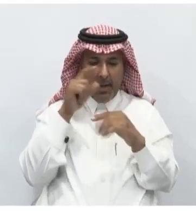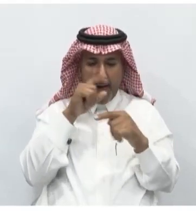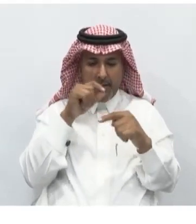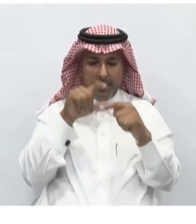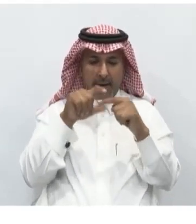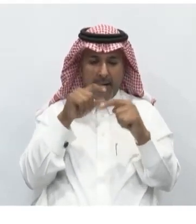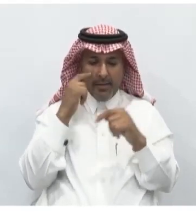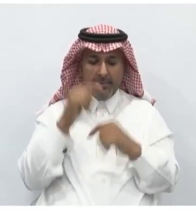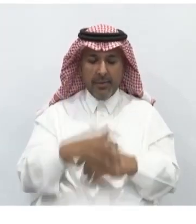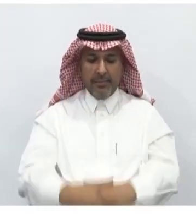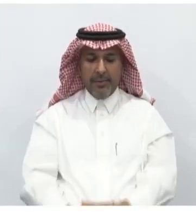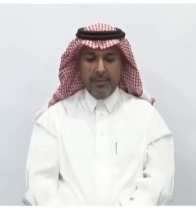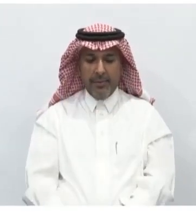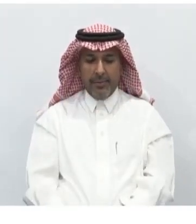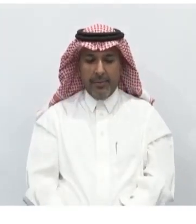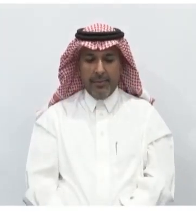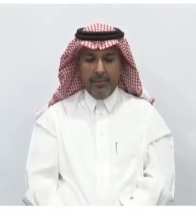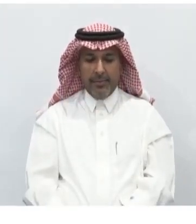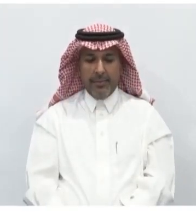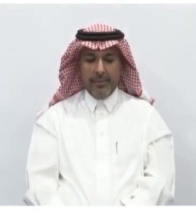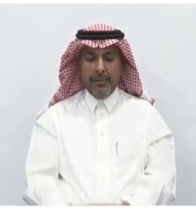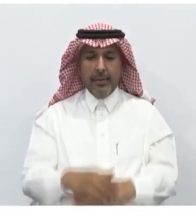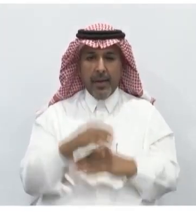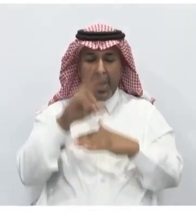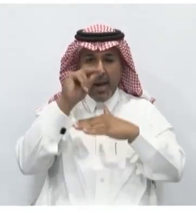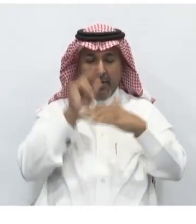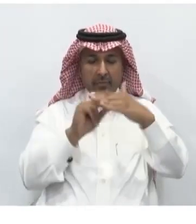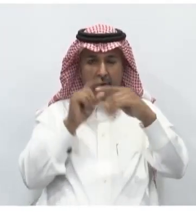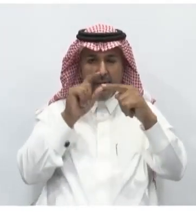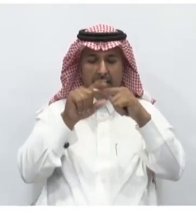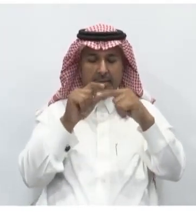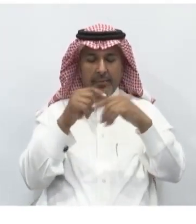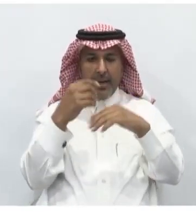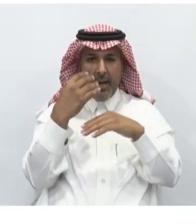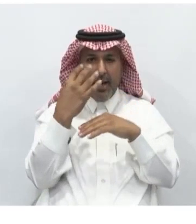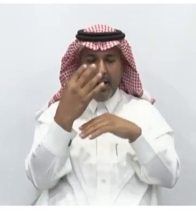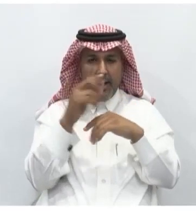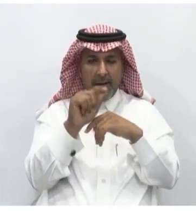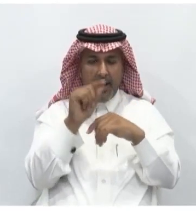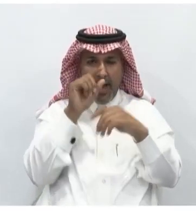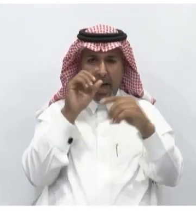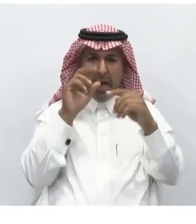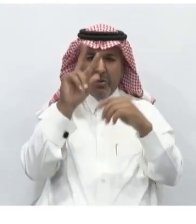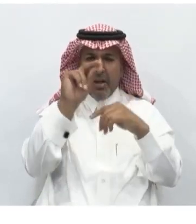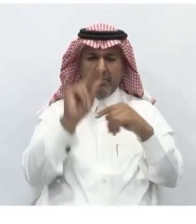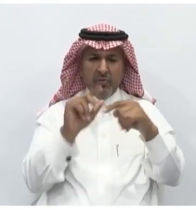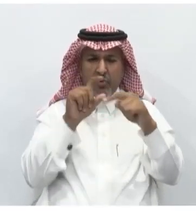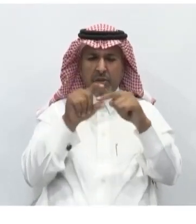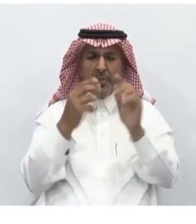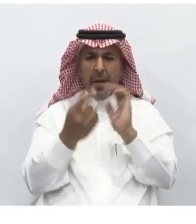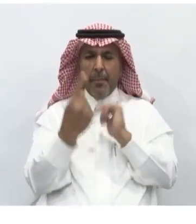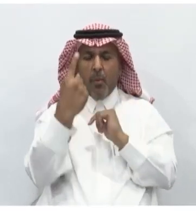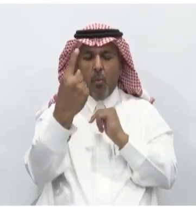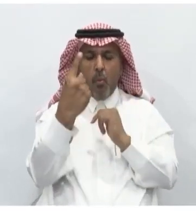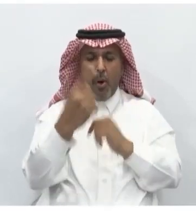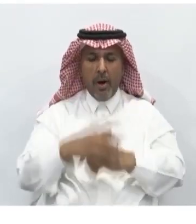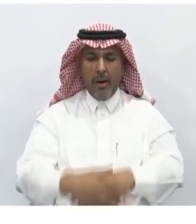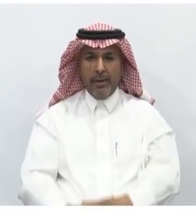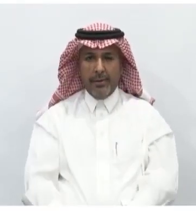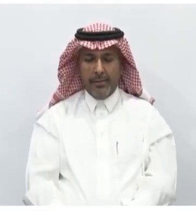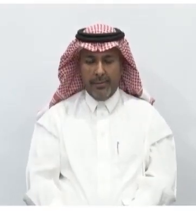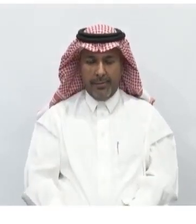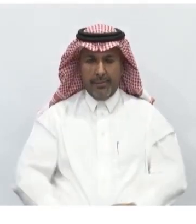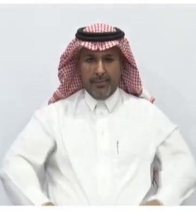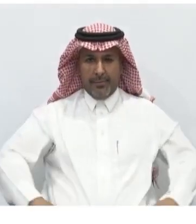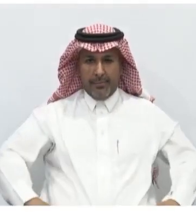سنقوم بالقسمة 0.405 0.405 مقسومًا على بعض. كلهم لكبريتات